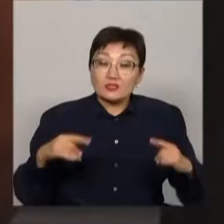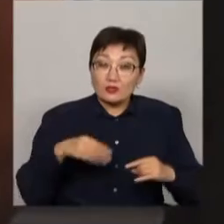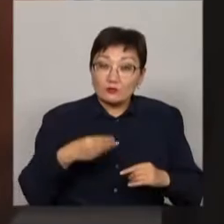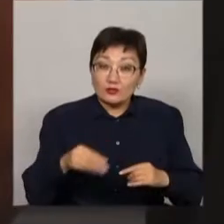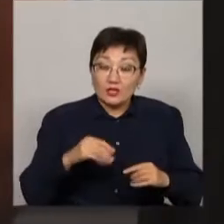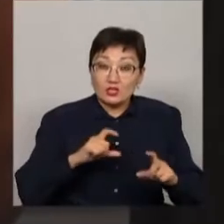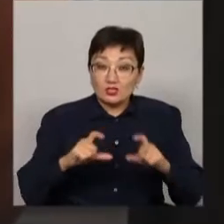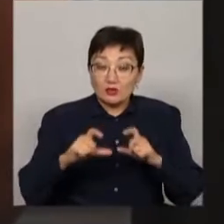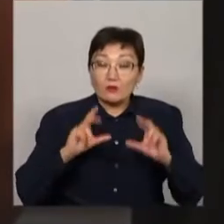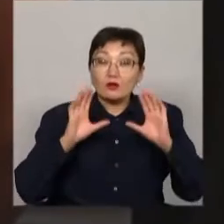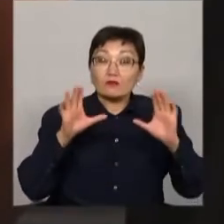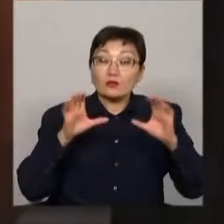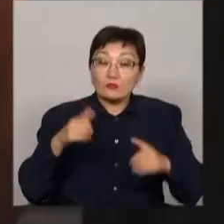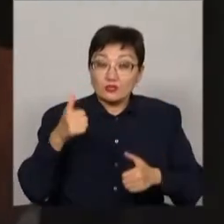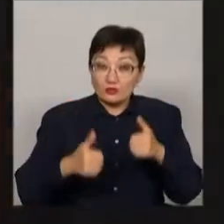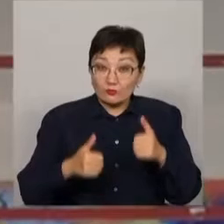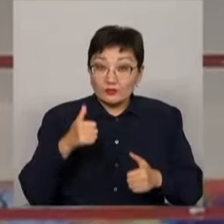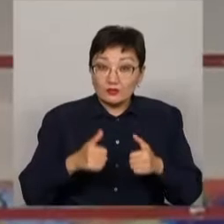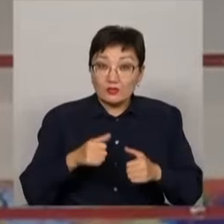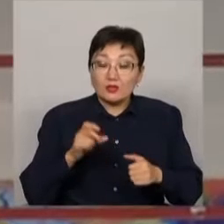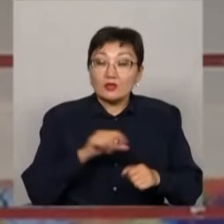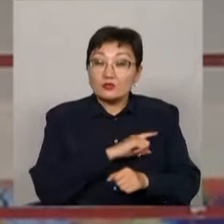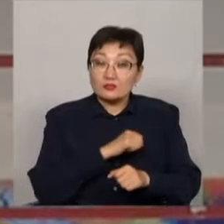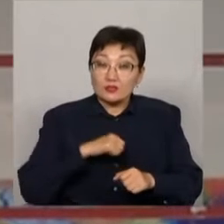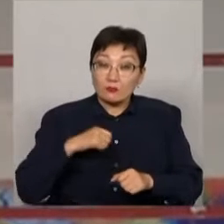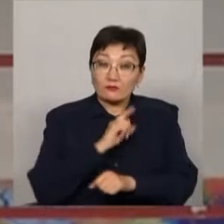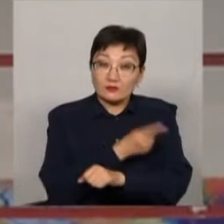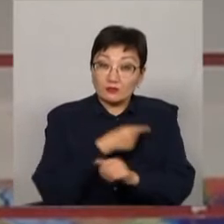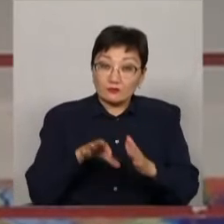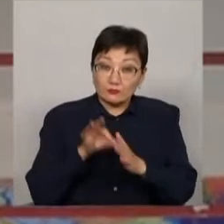шахмат, волейболдан сайысқа түсіп, өзара мықтыны анықтады.